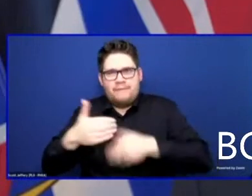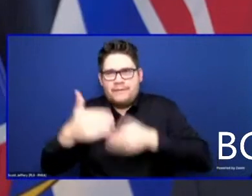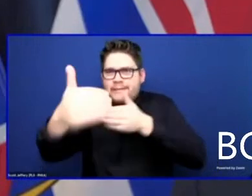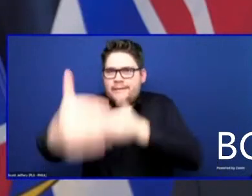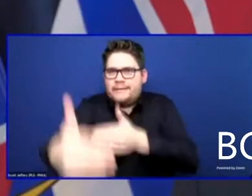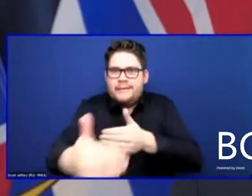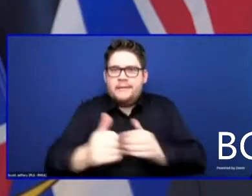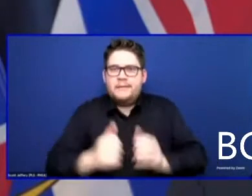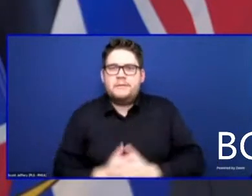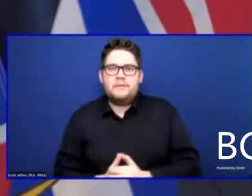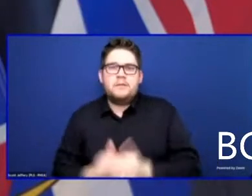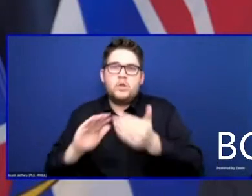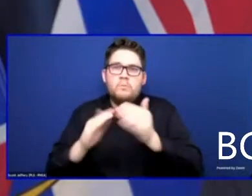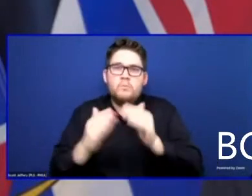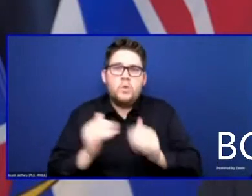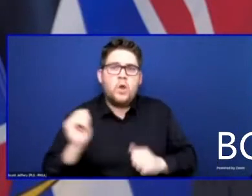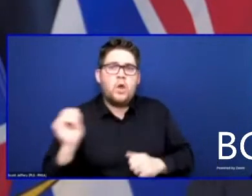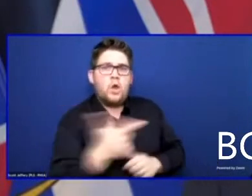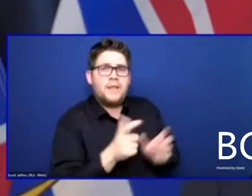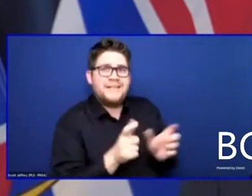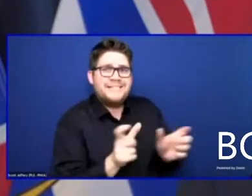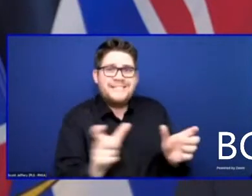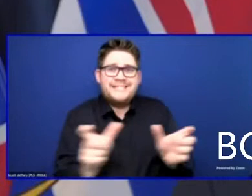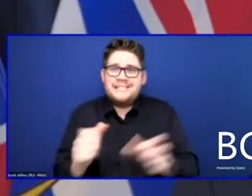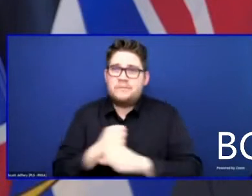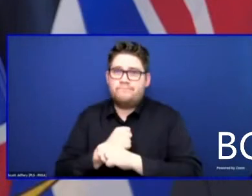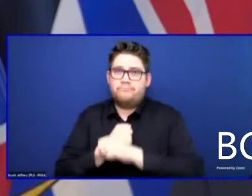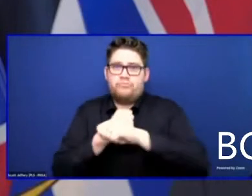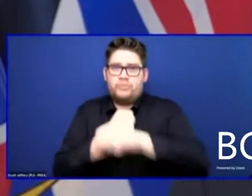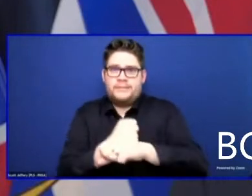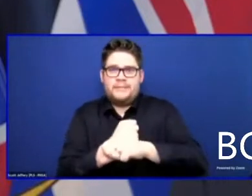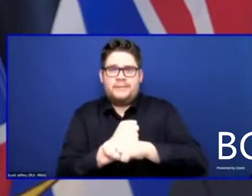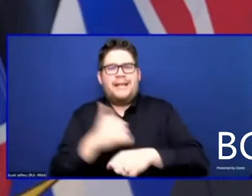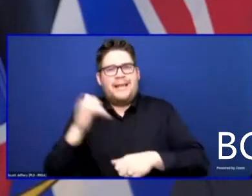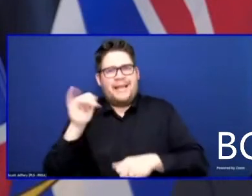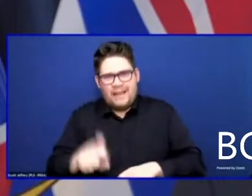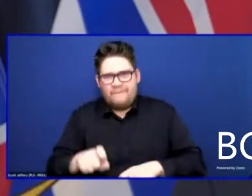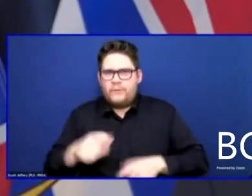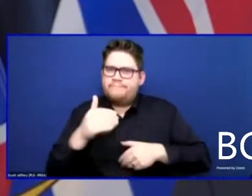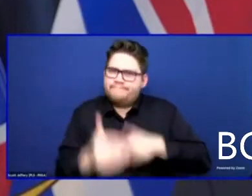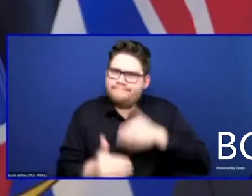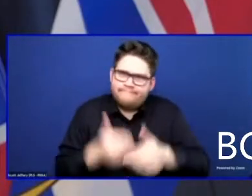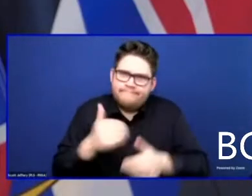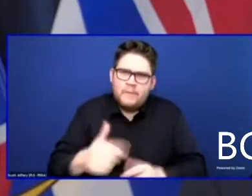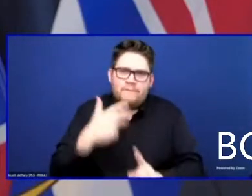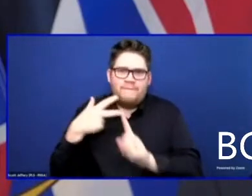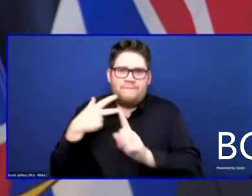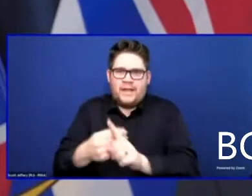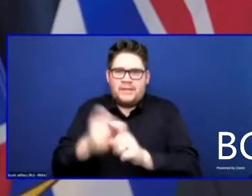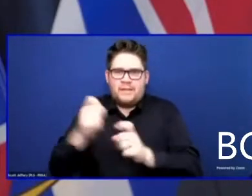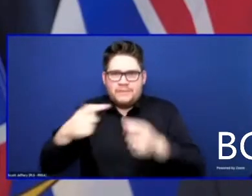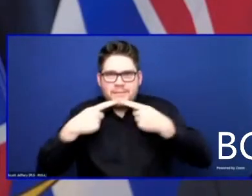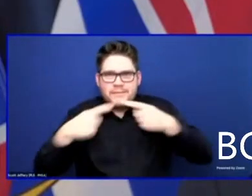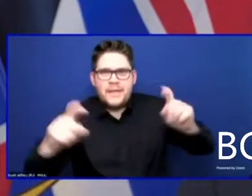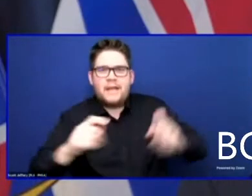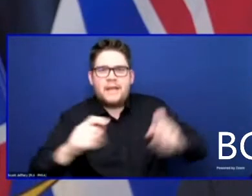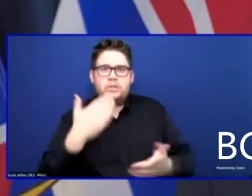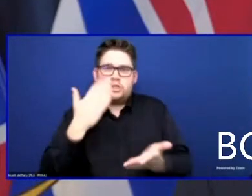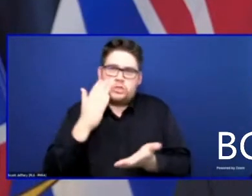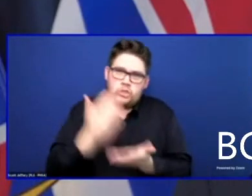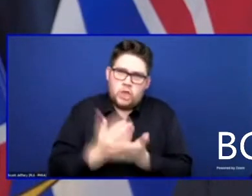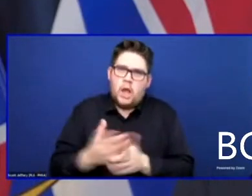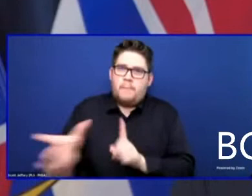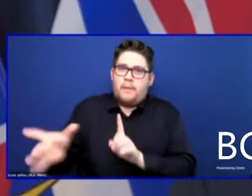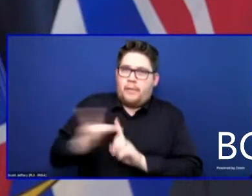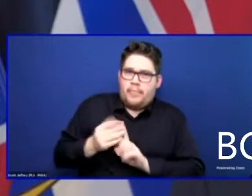体 COVID-19. 免疫 For the 还远 vaccines 远 to 不 do 够 their 这个 job, 水平， we must 所 do our 以 job to 我 stop 们 the 一定 spread. 要这个 And 每个 Dr. 人还 Henry 要 made a 谨慎， very 一定要 important 做 point. 自己分内 We've 的 had 事，